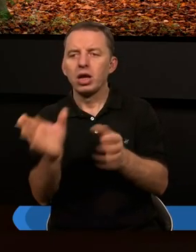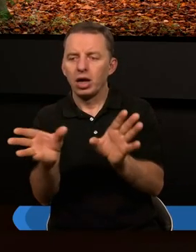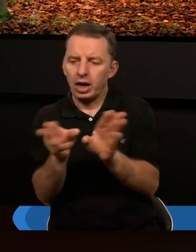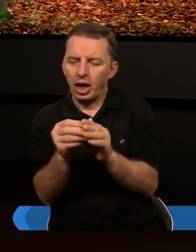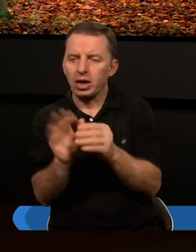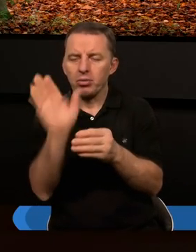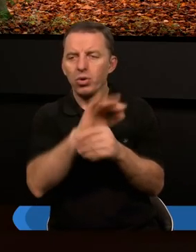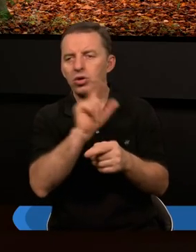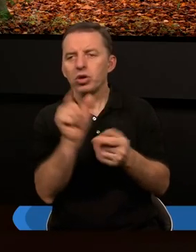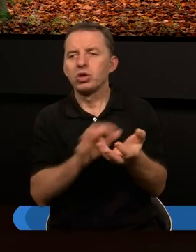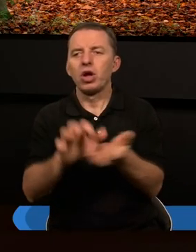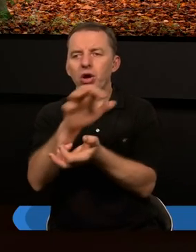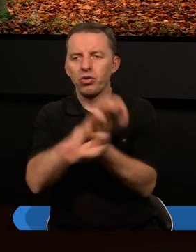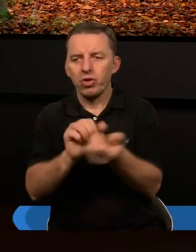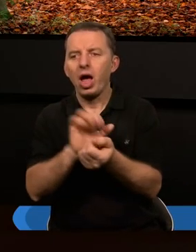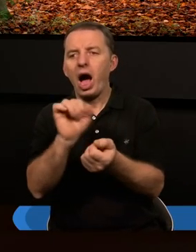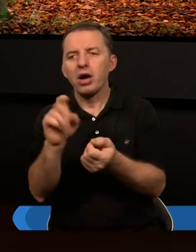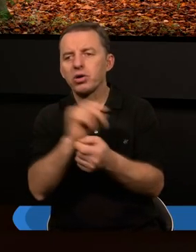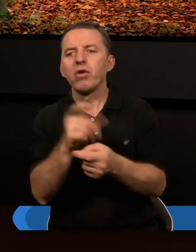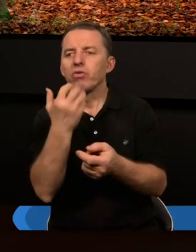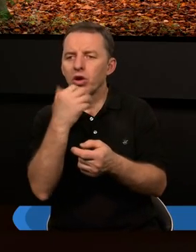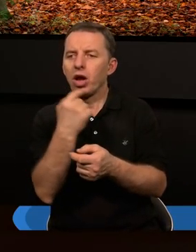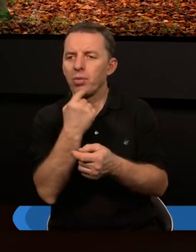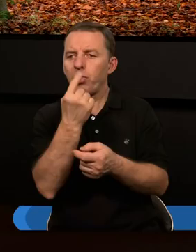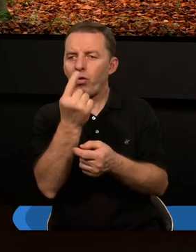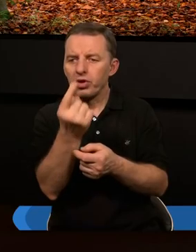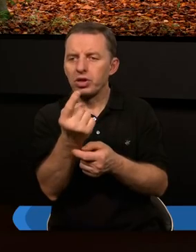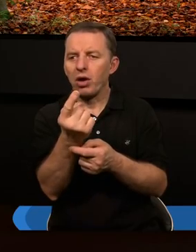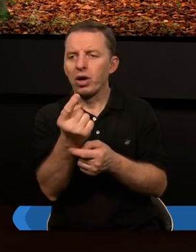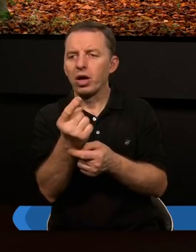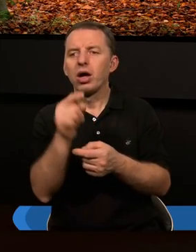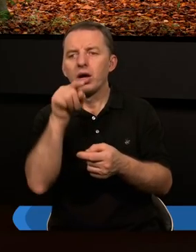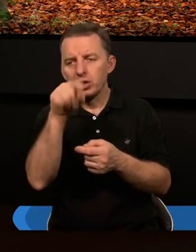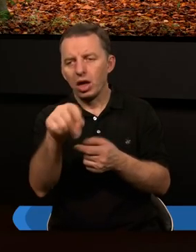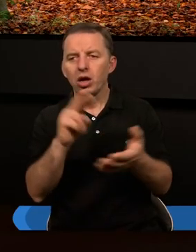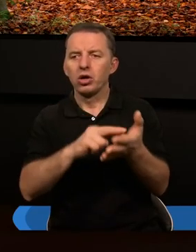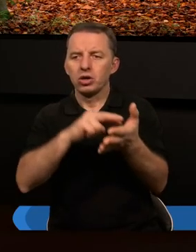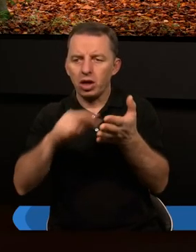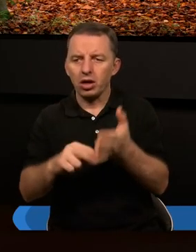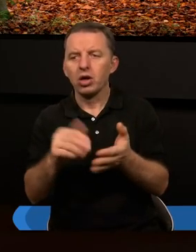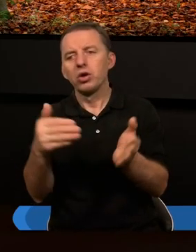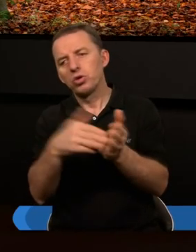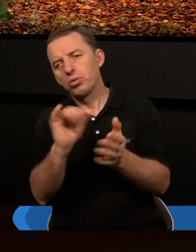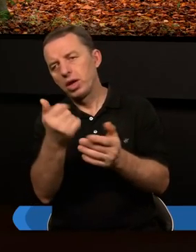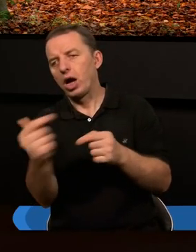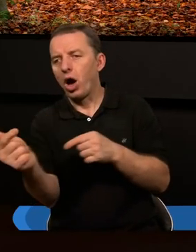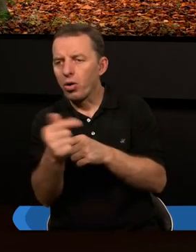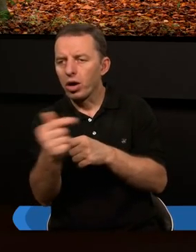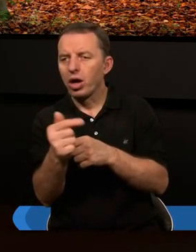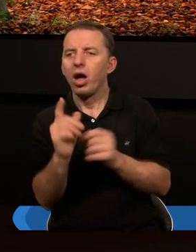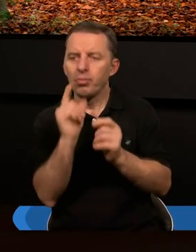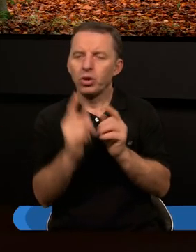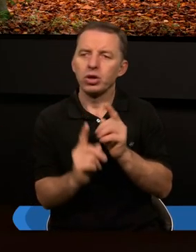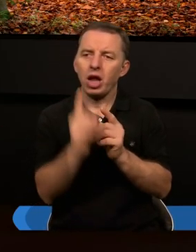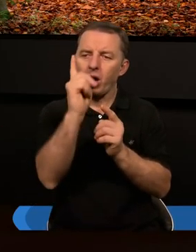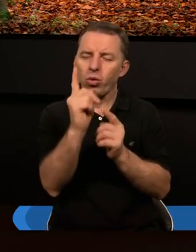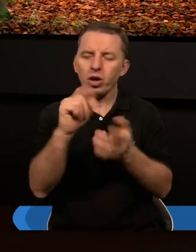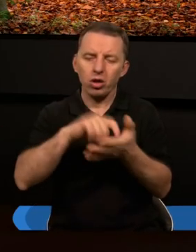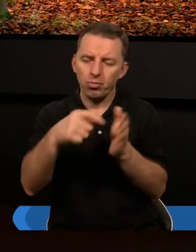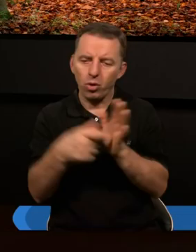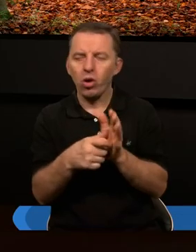z Bogiem niż ze światem. Tutaj, Asiu, też wcześniej powiedziałaś, że czasem zrezygnować może trzeba z jakichś obowiązków pójść na górę,